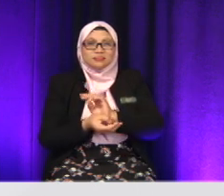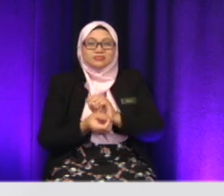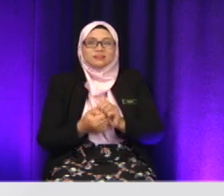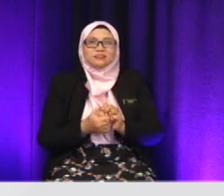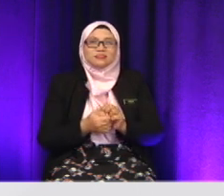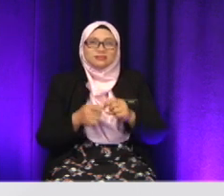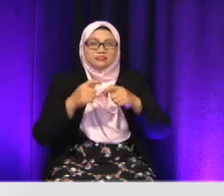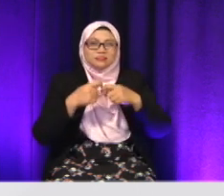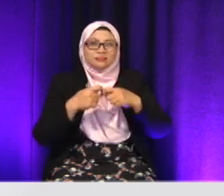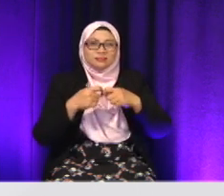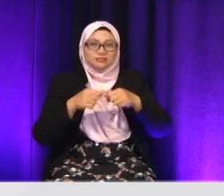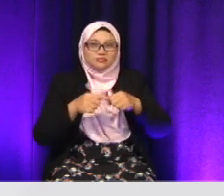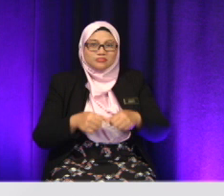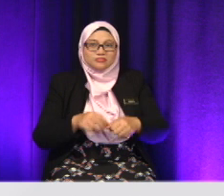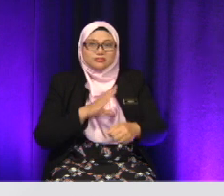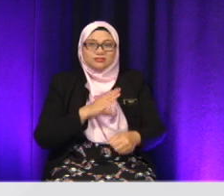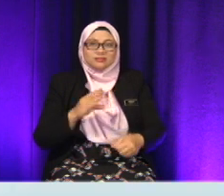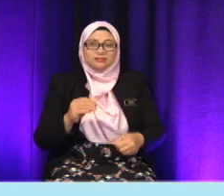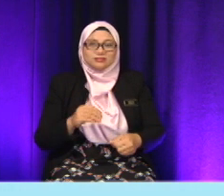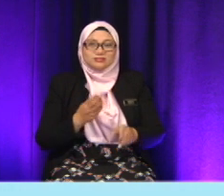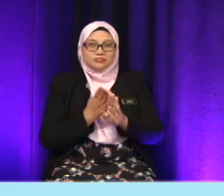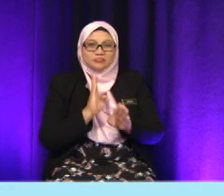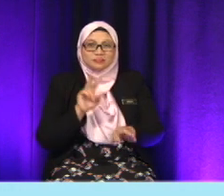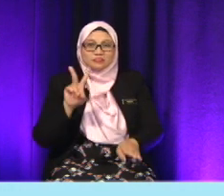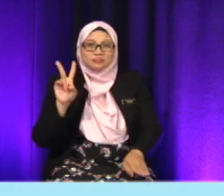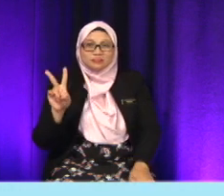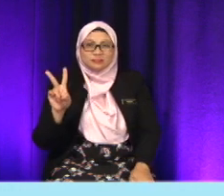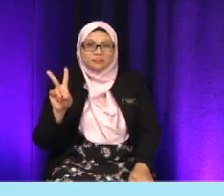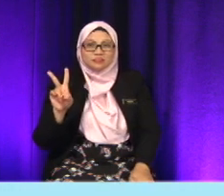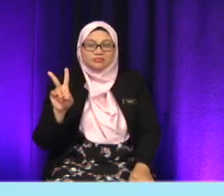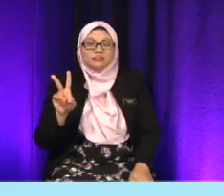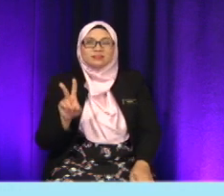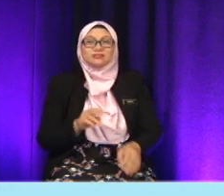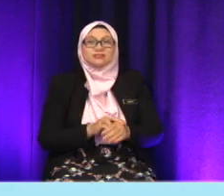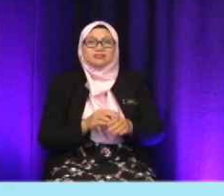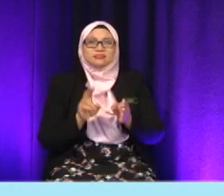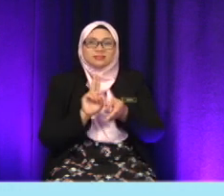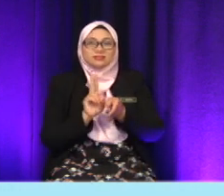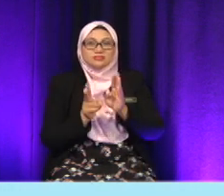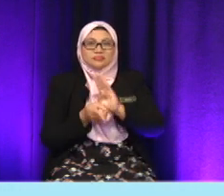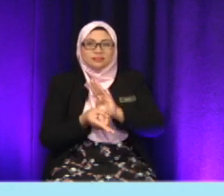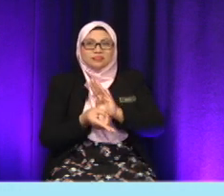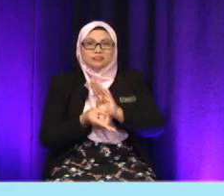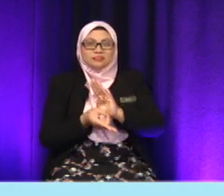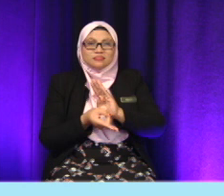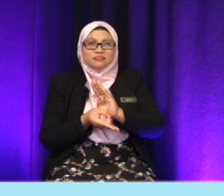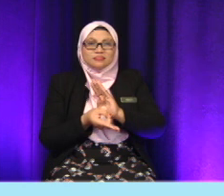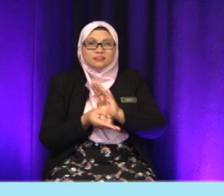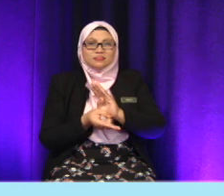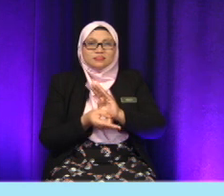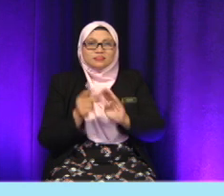betul oke baris 22 ialah pembeli obat sejagat ataupun dalam bahasa Inggris ini adalah globe